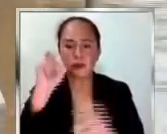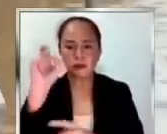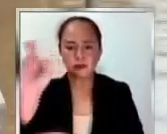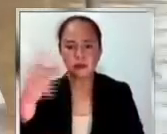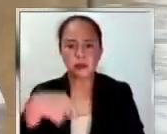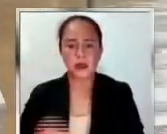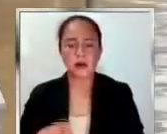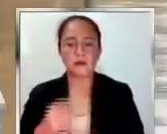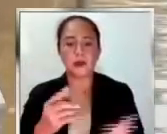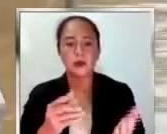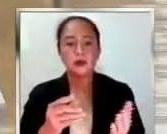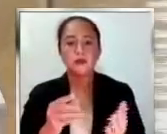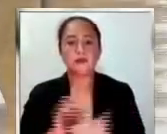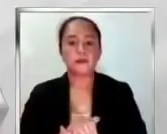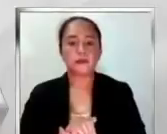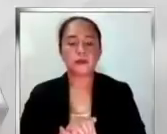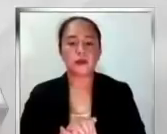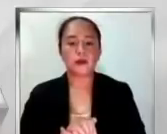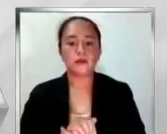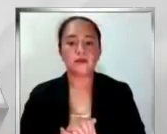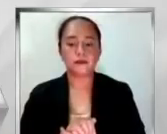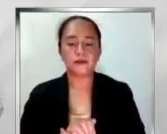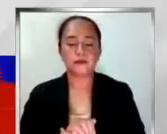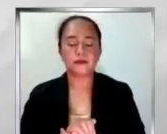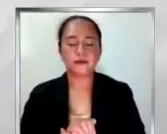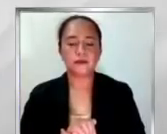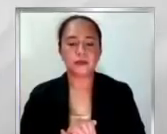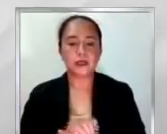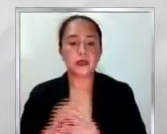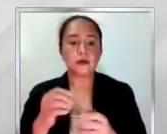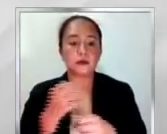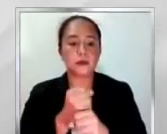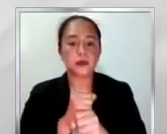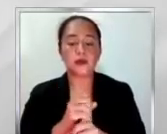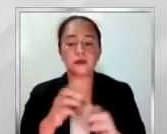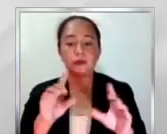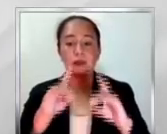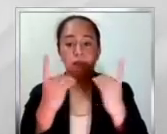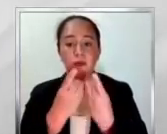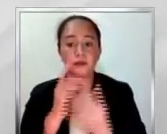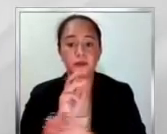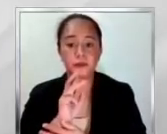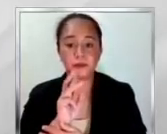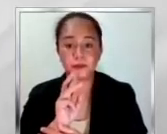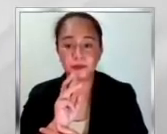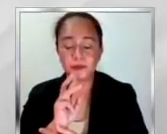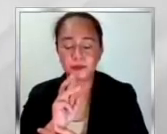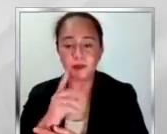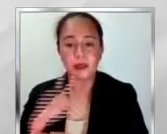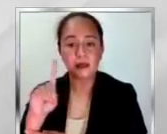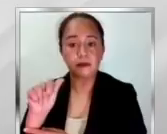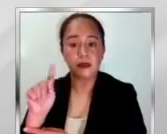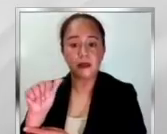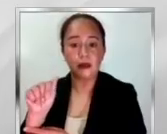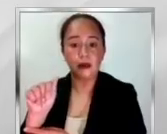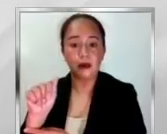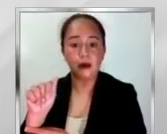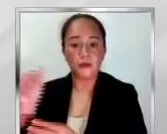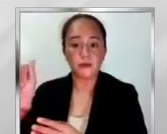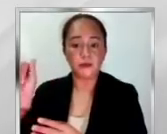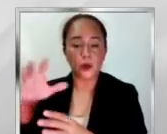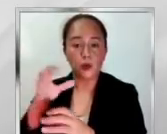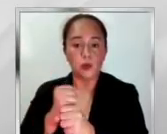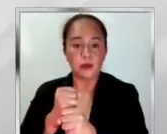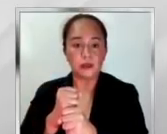ng Department of Waters. Gumawa na ng Department of Water para yung datos na makuha natin sa lahat ng water